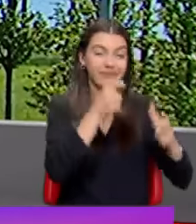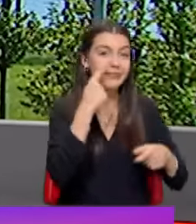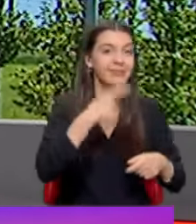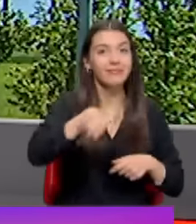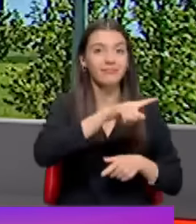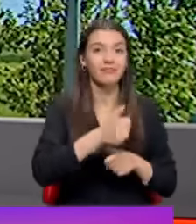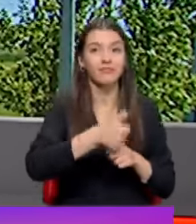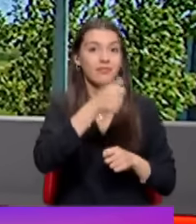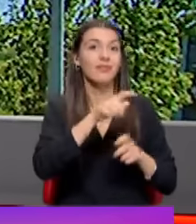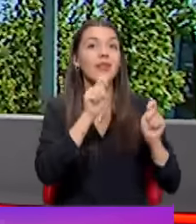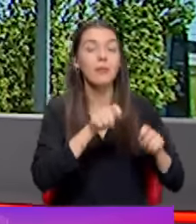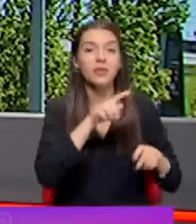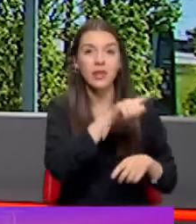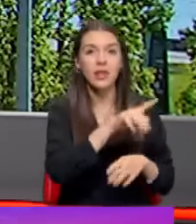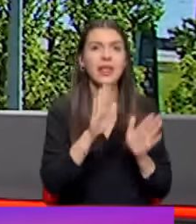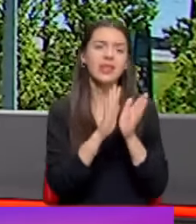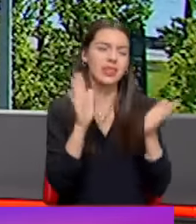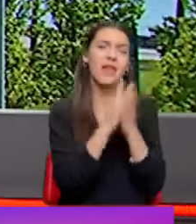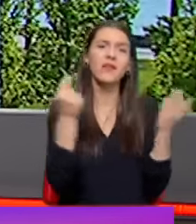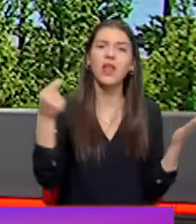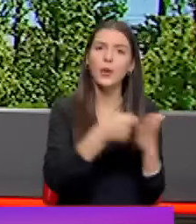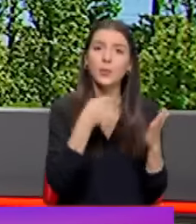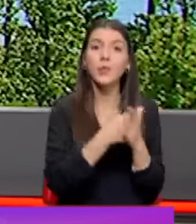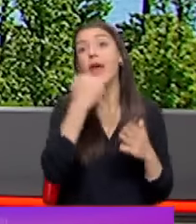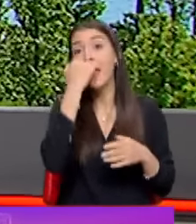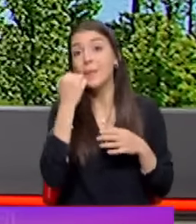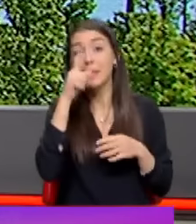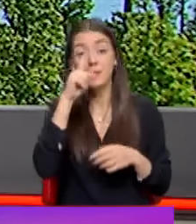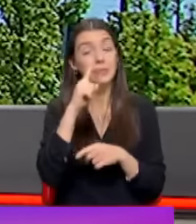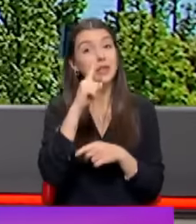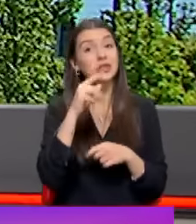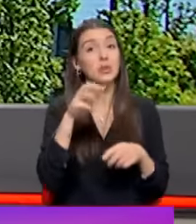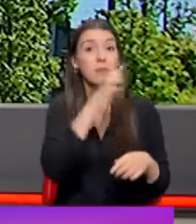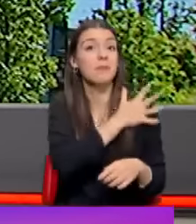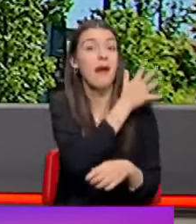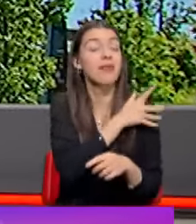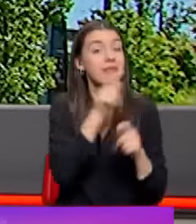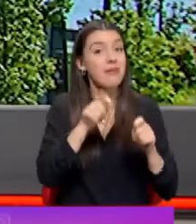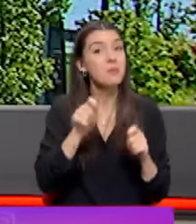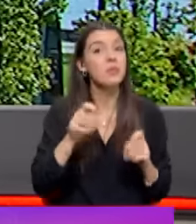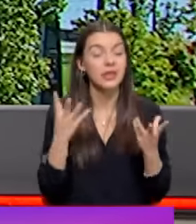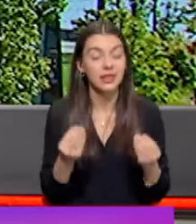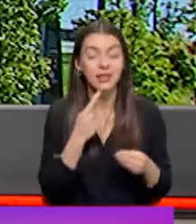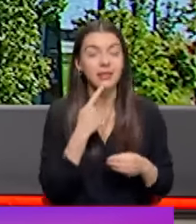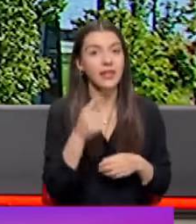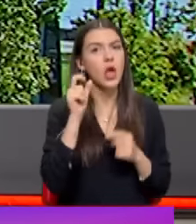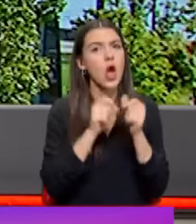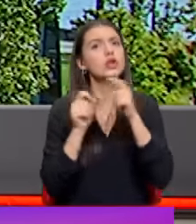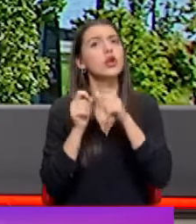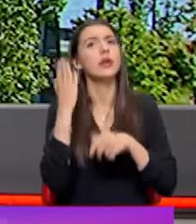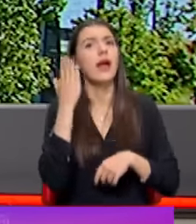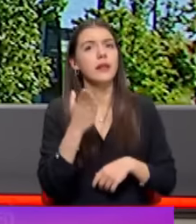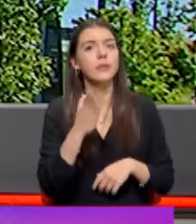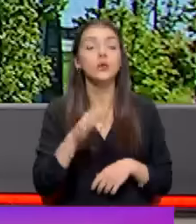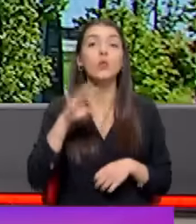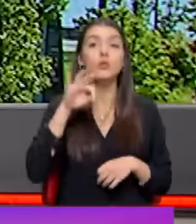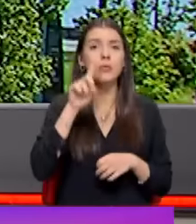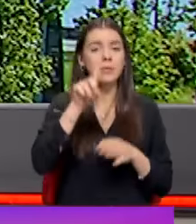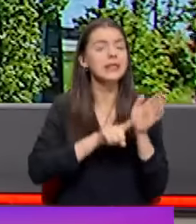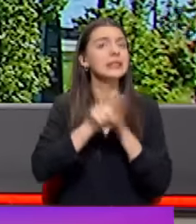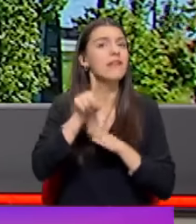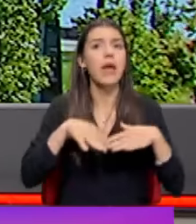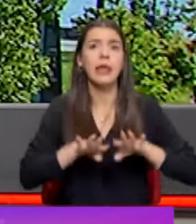suretiyle. Anıtkabir defterine emanetini birinci parti yaptık diye yazan Özgür Özel dedi ki aslında şu anda bu bir zafer